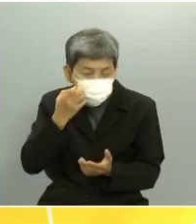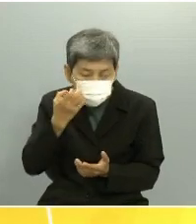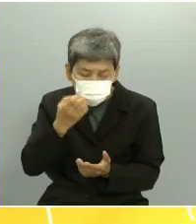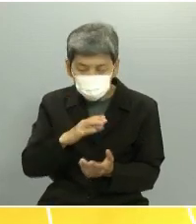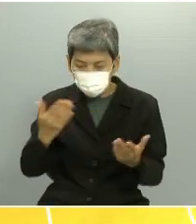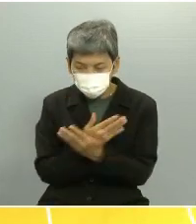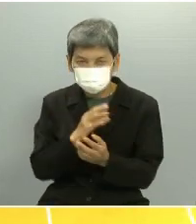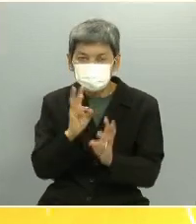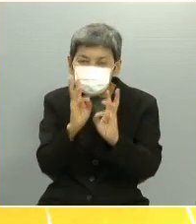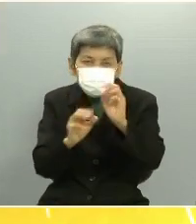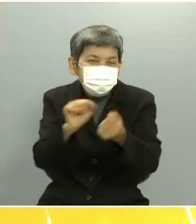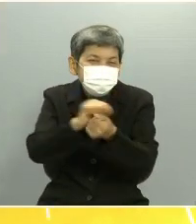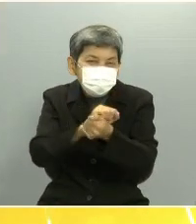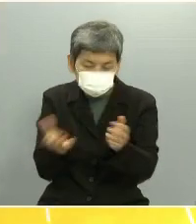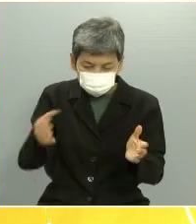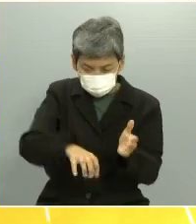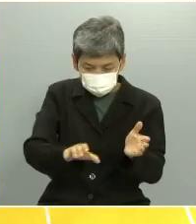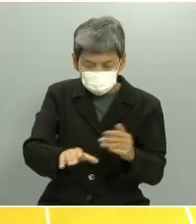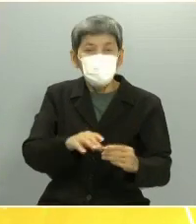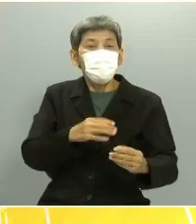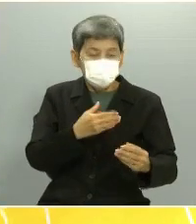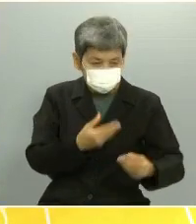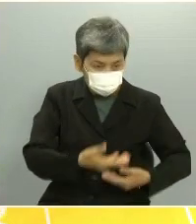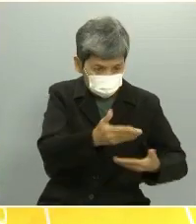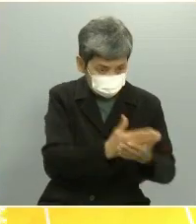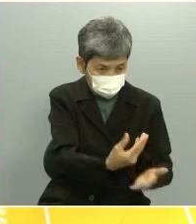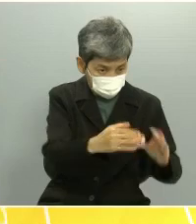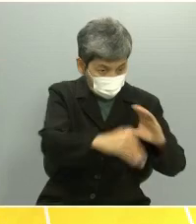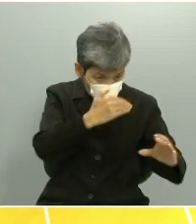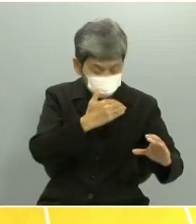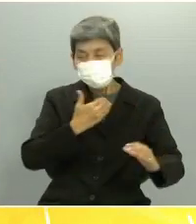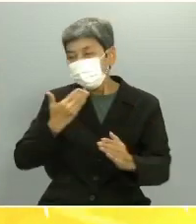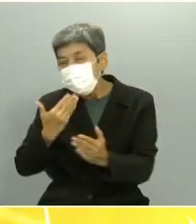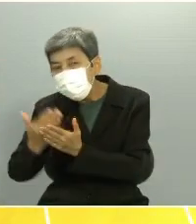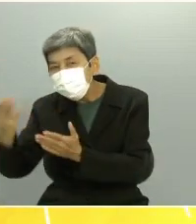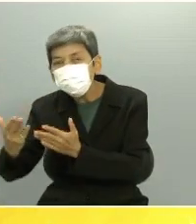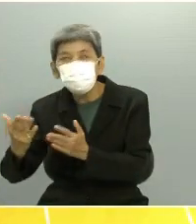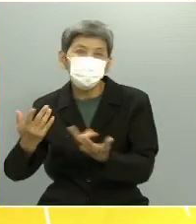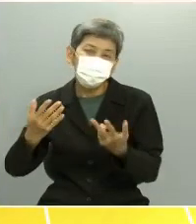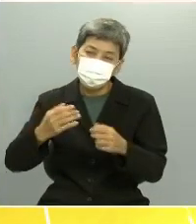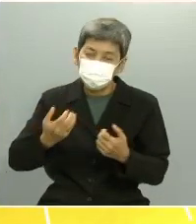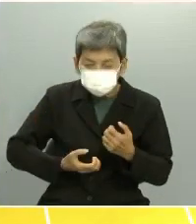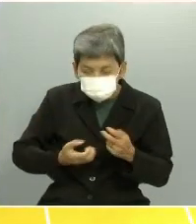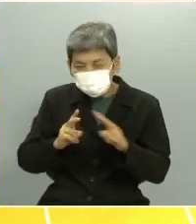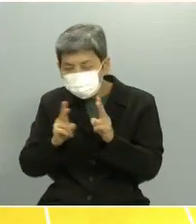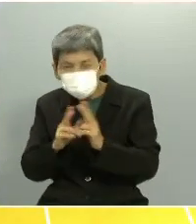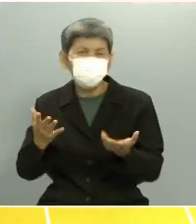กเอาเงินเพื่อจะมาสั่งเซ็กทอยของจริงเอามาส่งให้ลูกค้าบ้าหรือเปล่